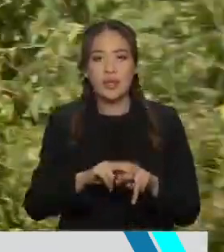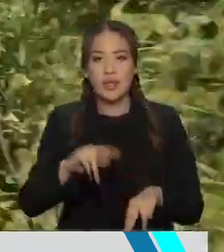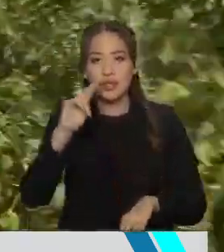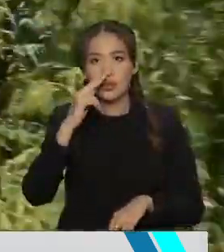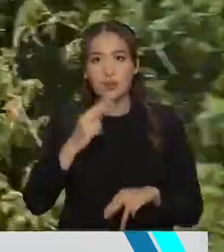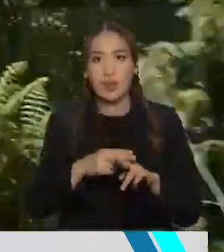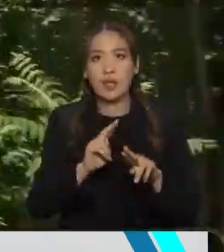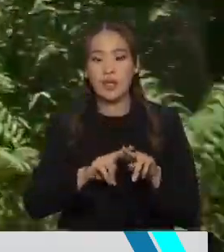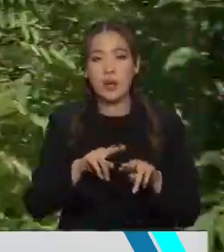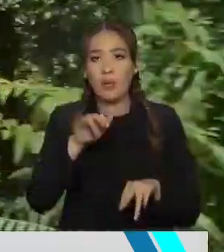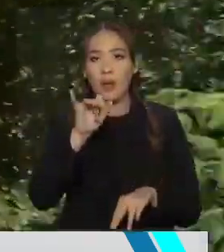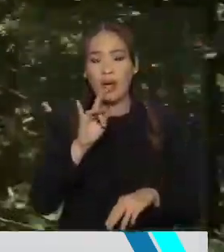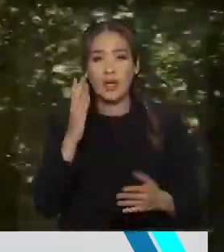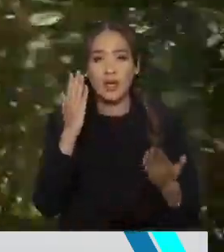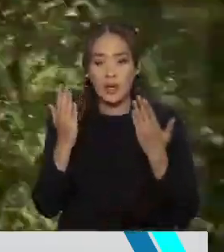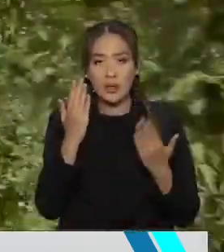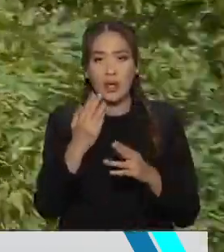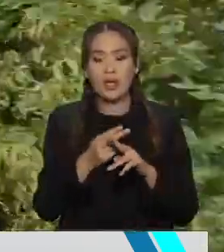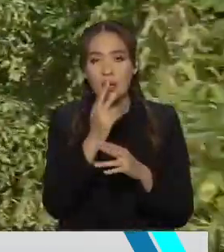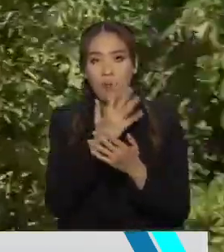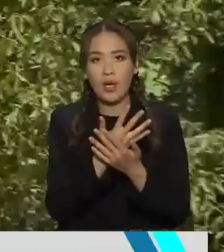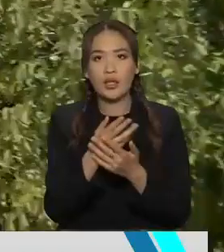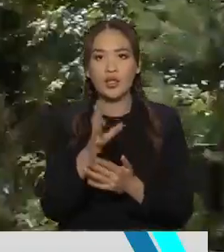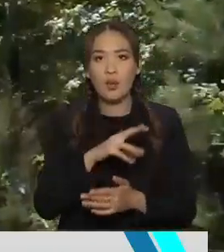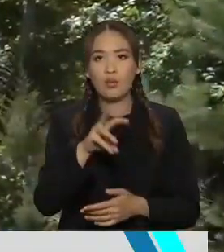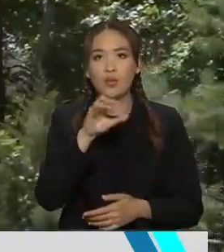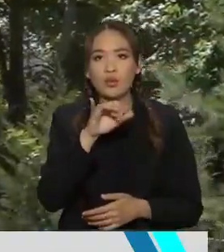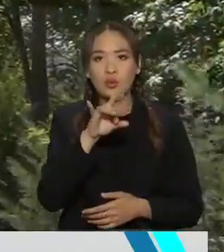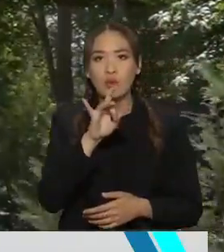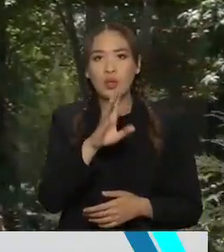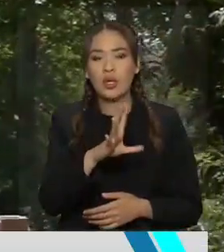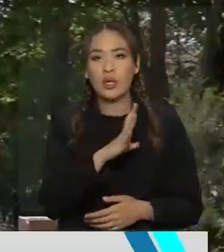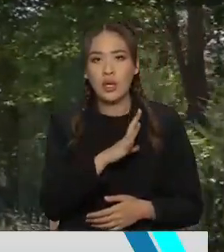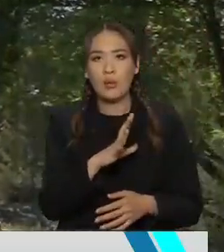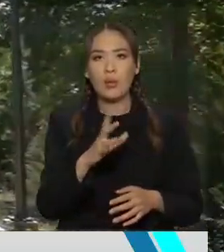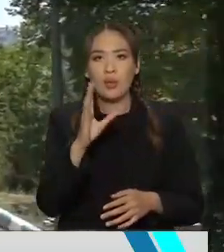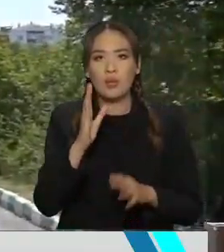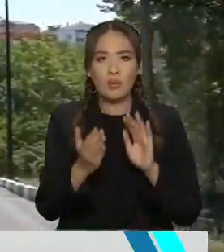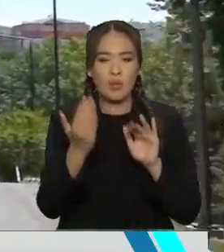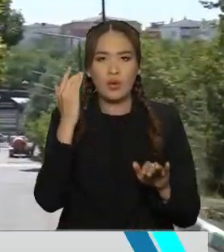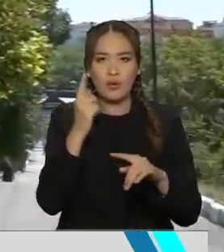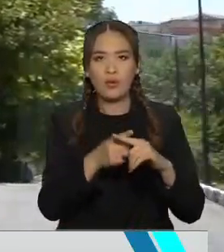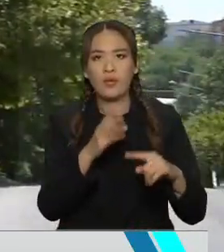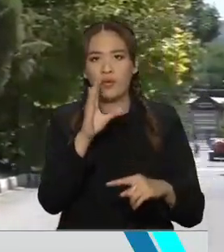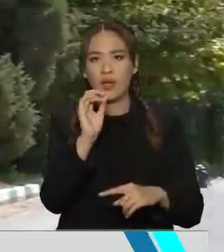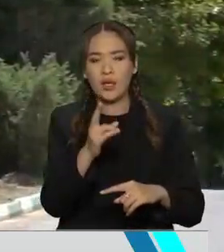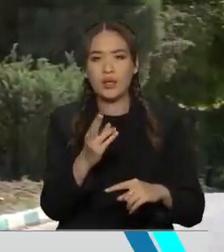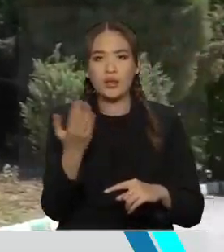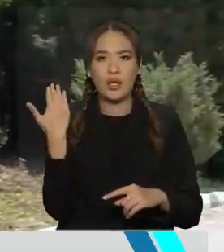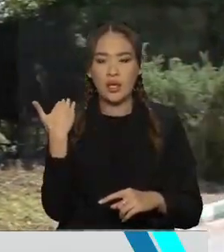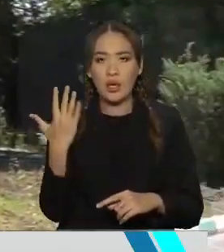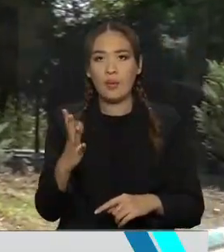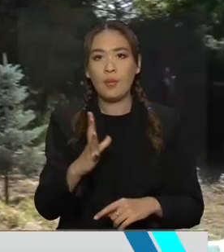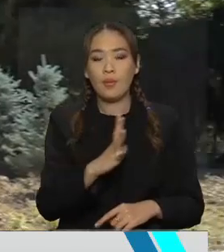дендропарк считается уникальным местом. Он был возведен на месте мусорной свалки почти полвека назад. Здесь растут редкие